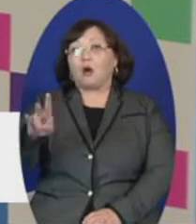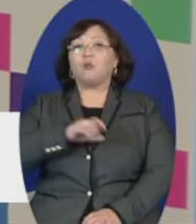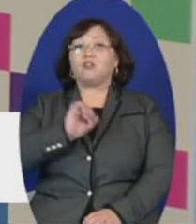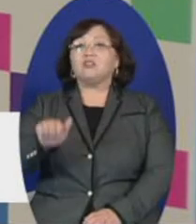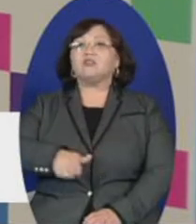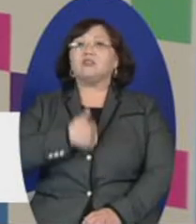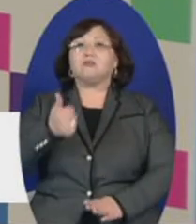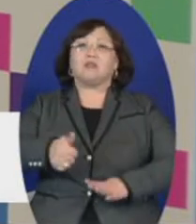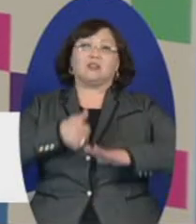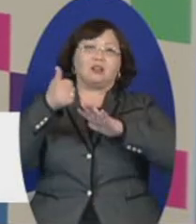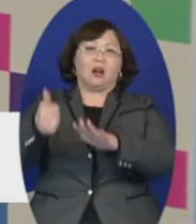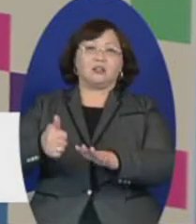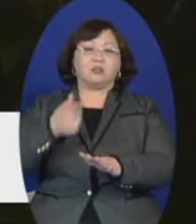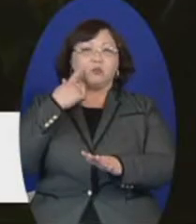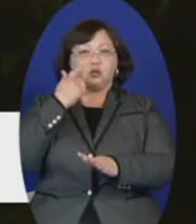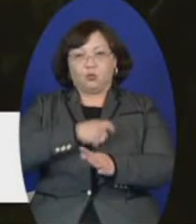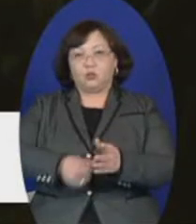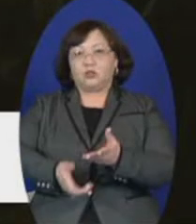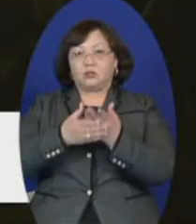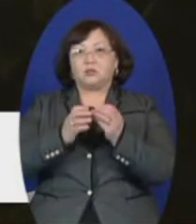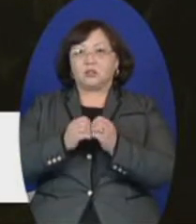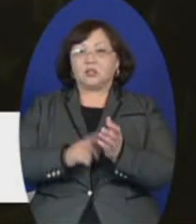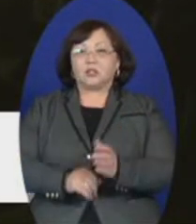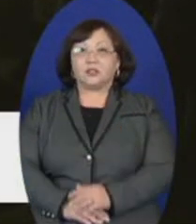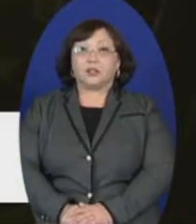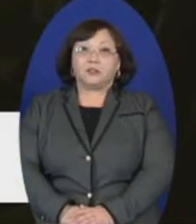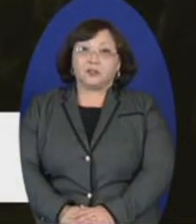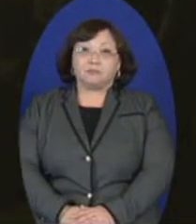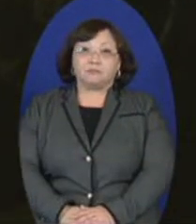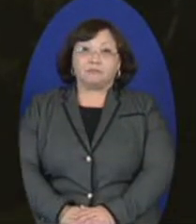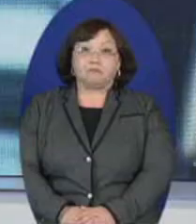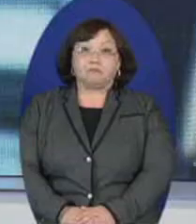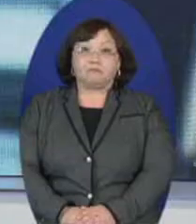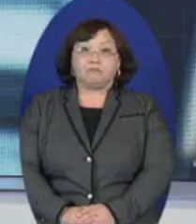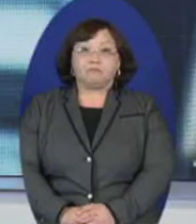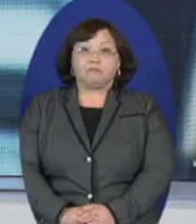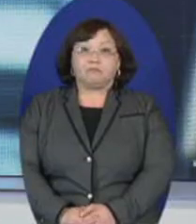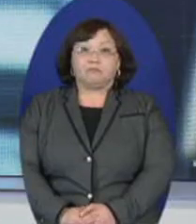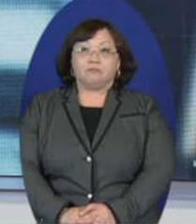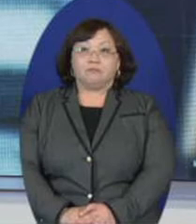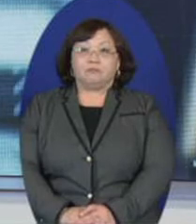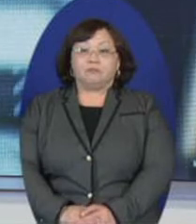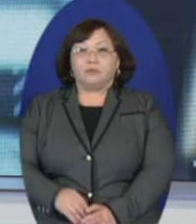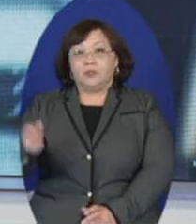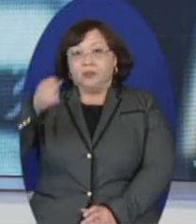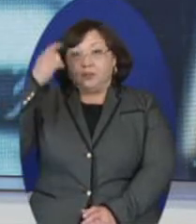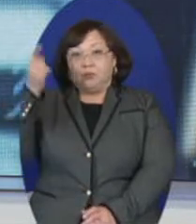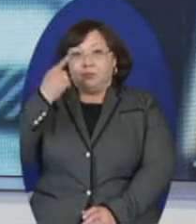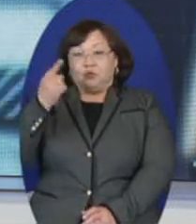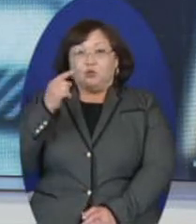үүрэгтэйг өнөөдрийн форумын үеэр хөндлөө. Эрчим хүчний өнөөгийн нөхцөл байдал тулгамдаж байгаа